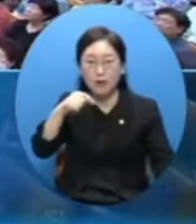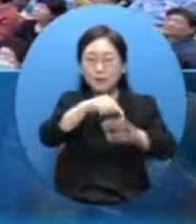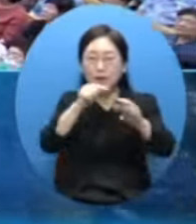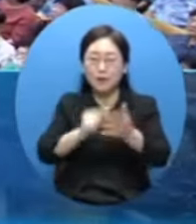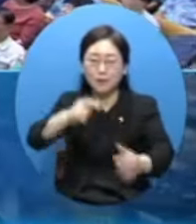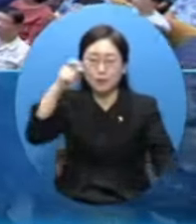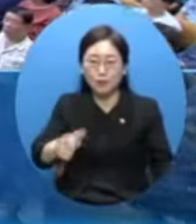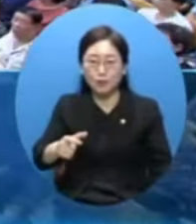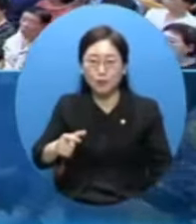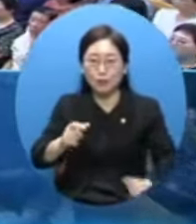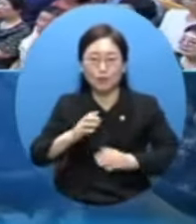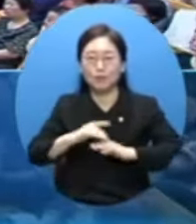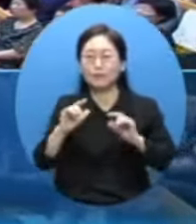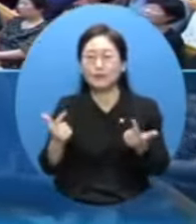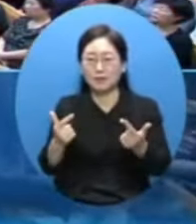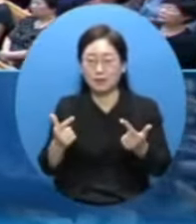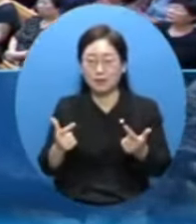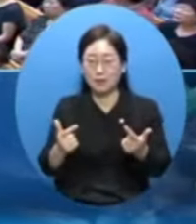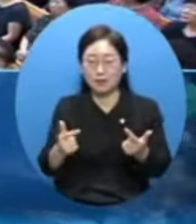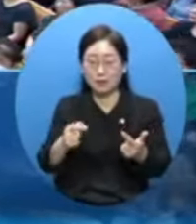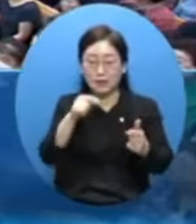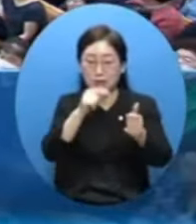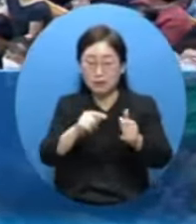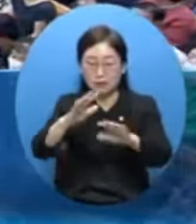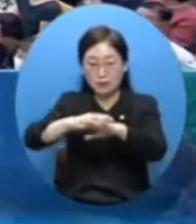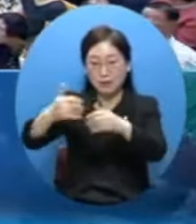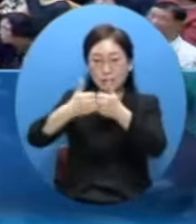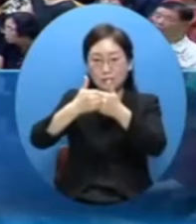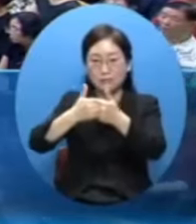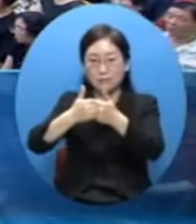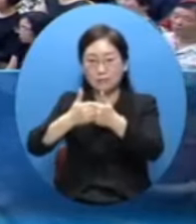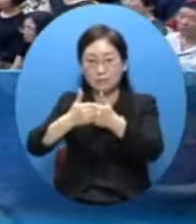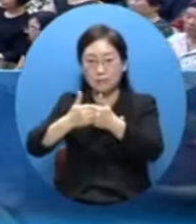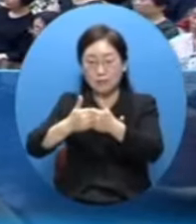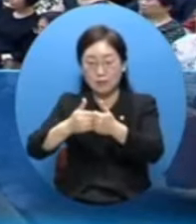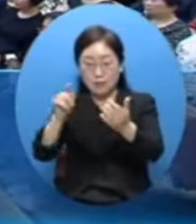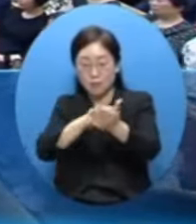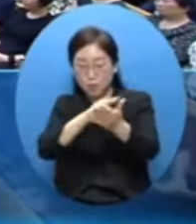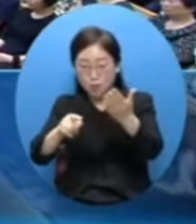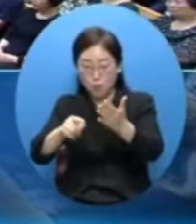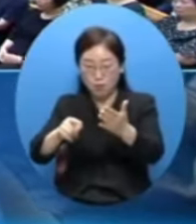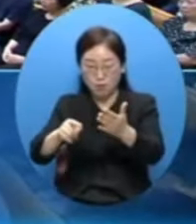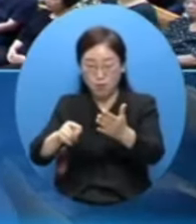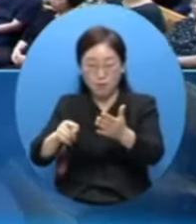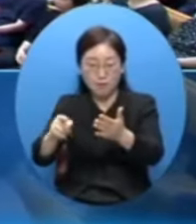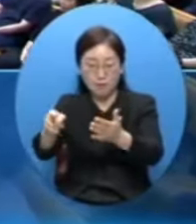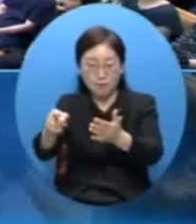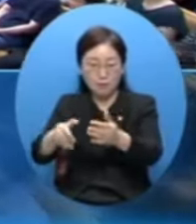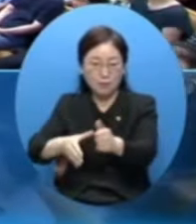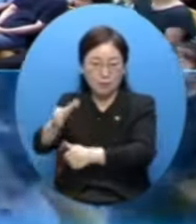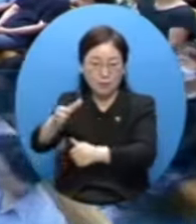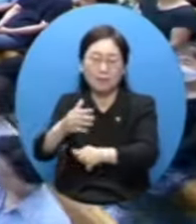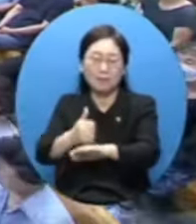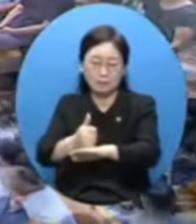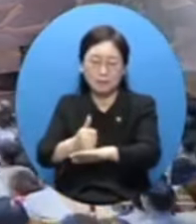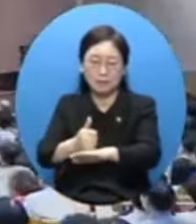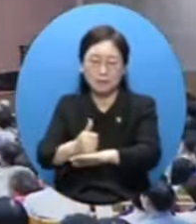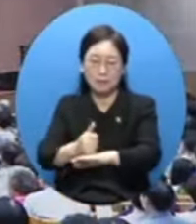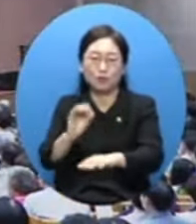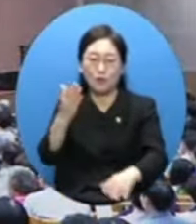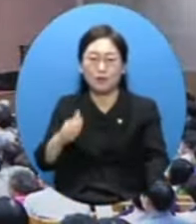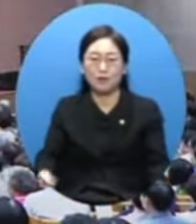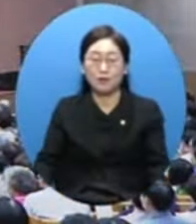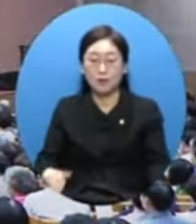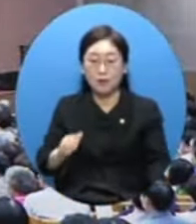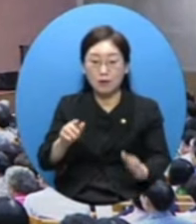견고하여 두려워하지 아니할 것이라 그의 대적들이 받는 복음을 마침내 보리로다 흔들리지 않는다는 것입니다